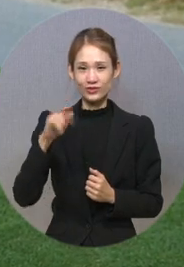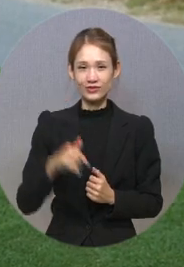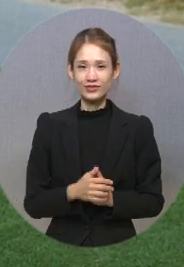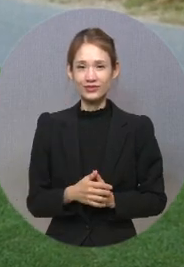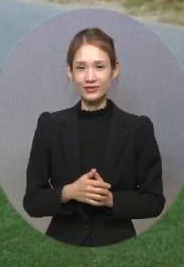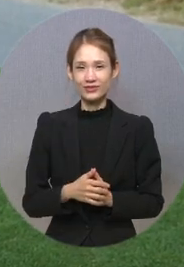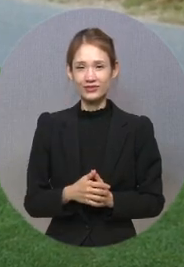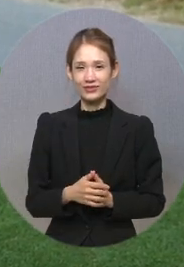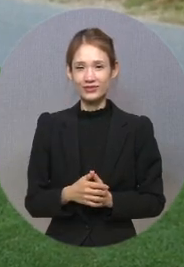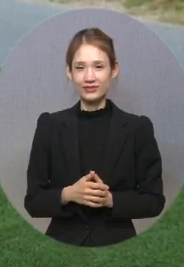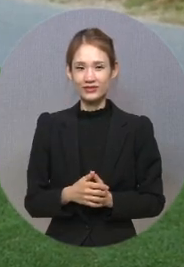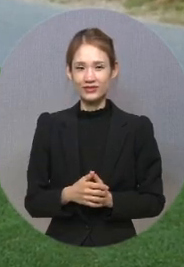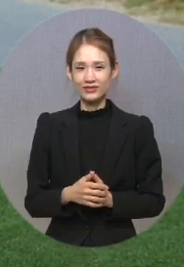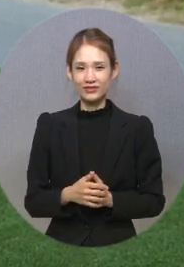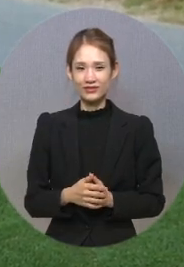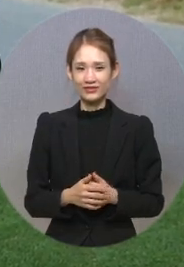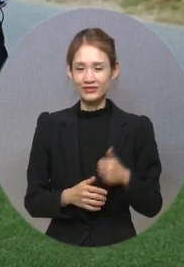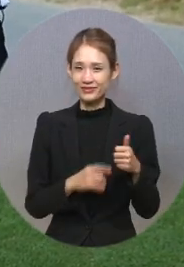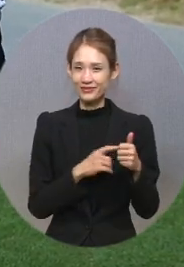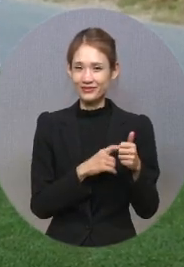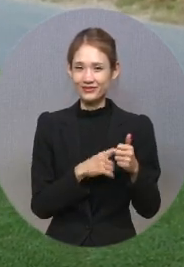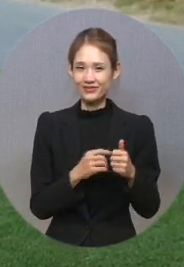굿샷. 와 은수 형.